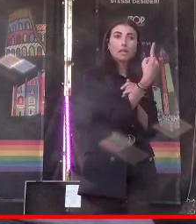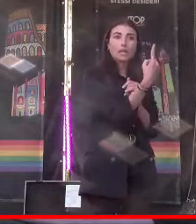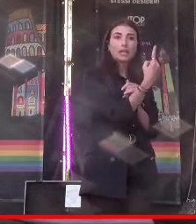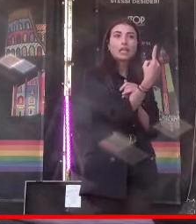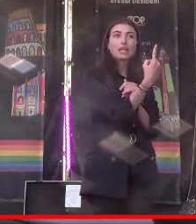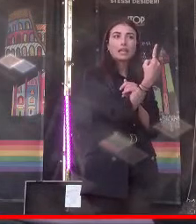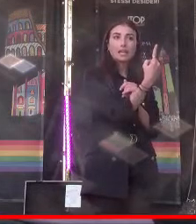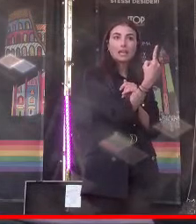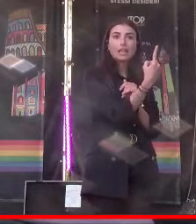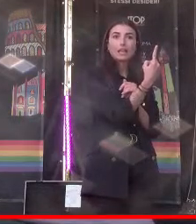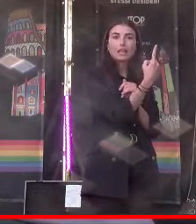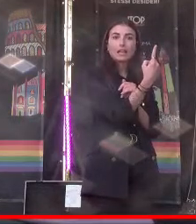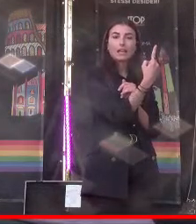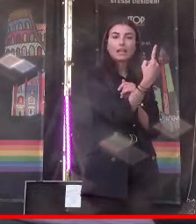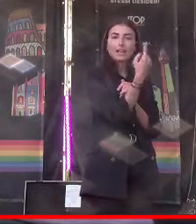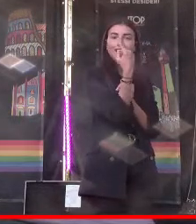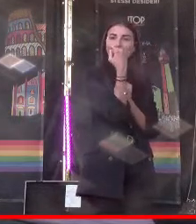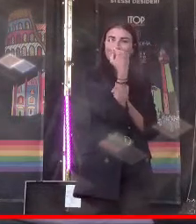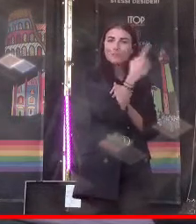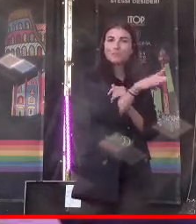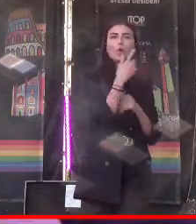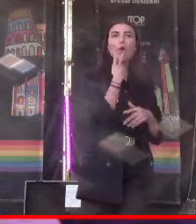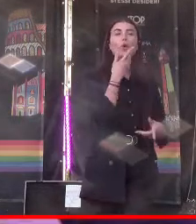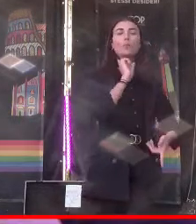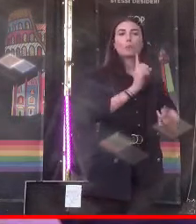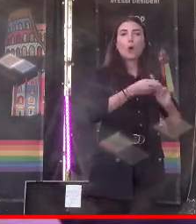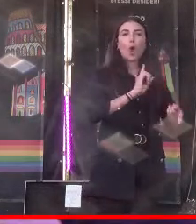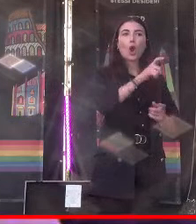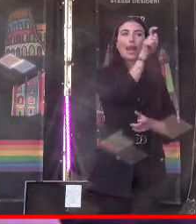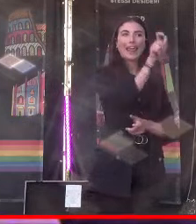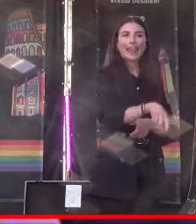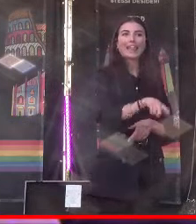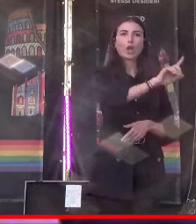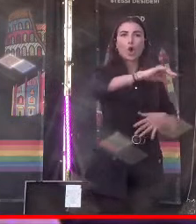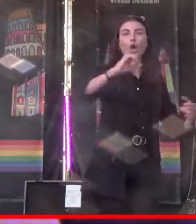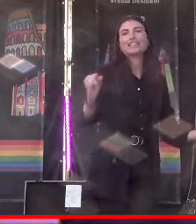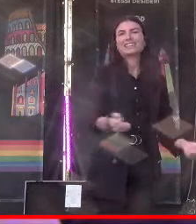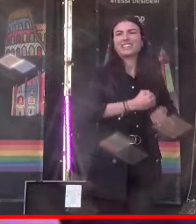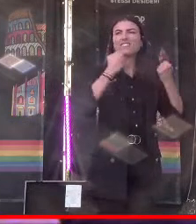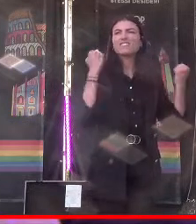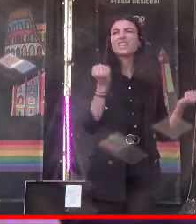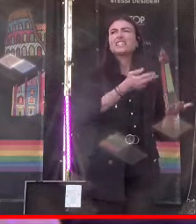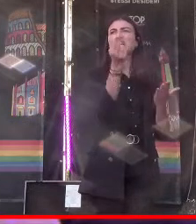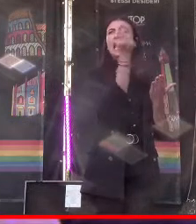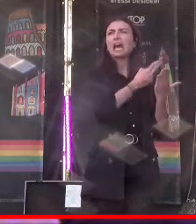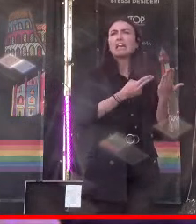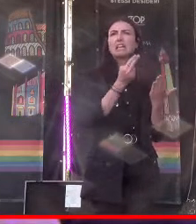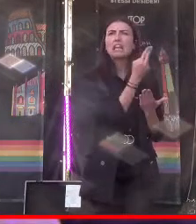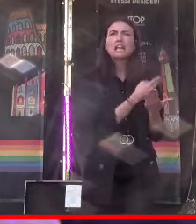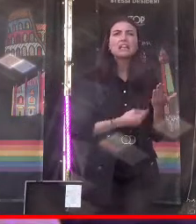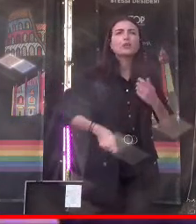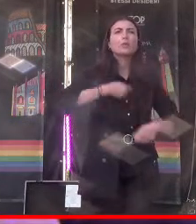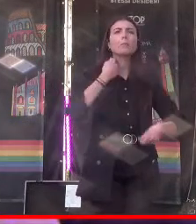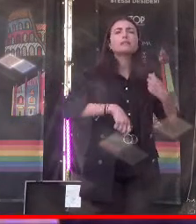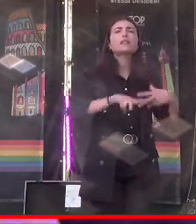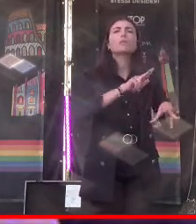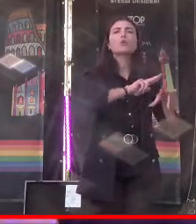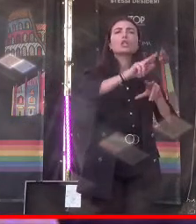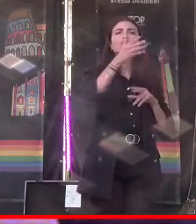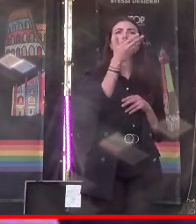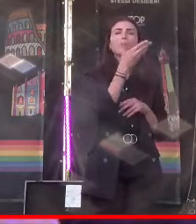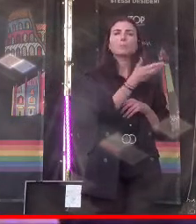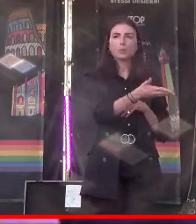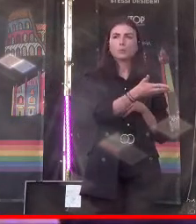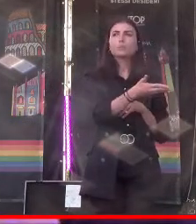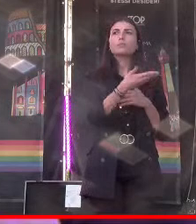a proposito. Passa davanti a ogni politico, ogni attivista, ogni architetto, ogni presidente di municipio.